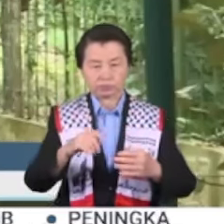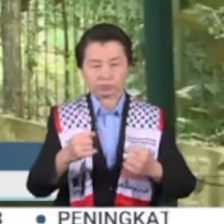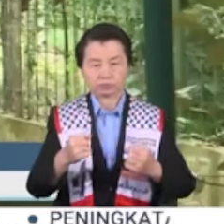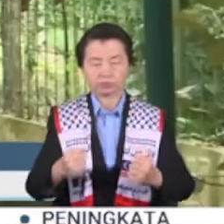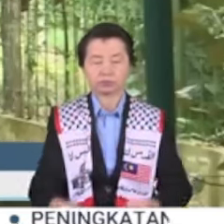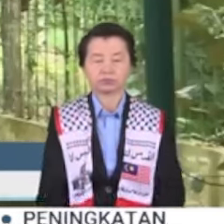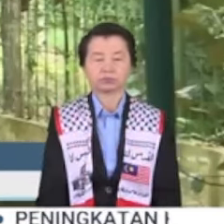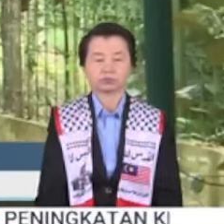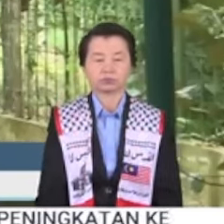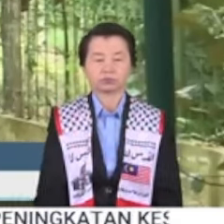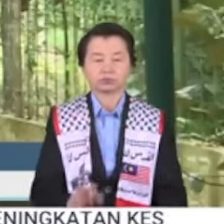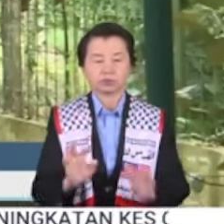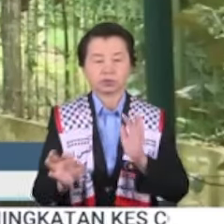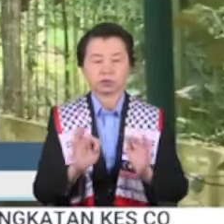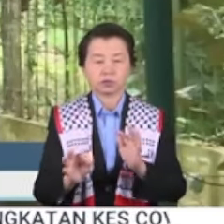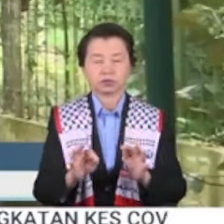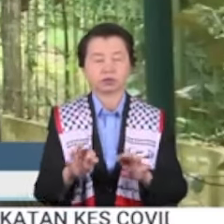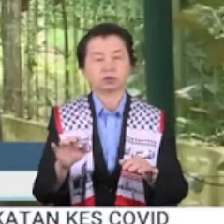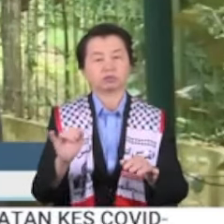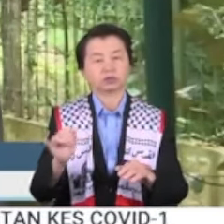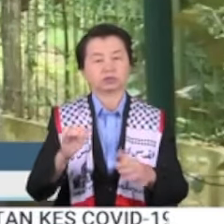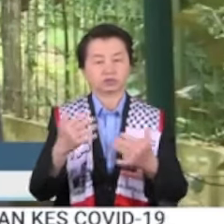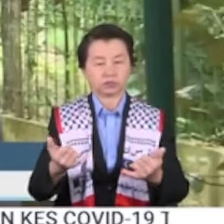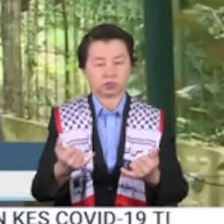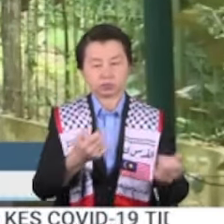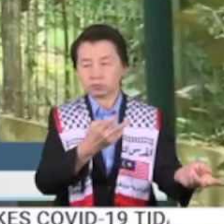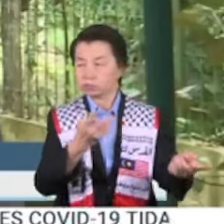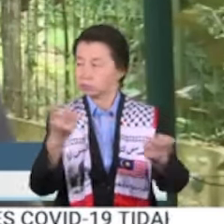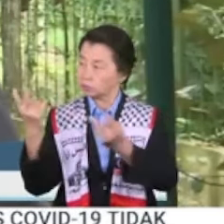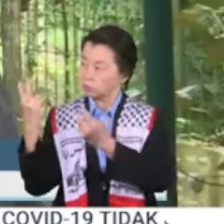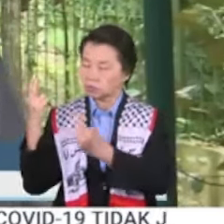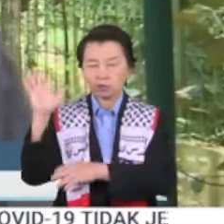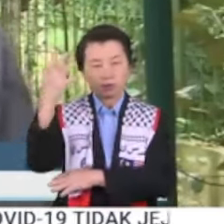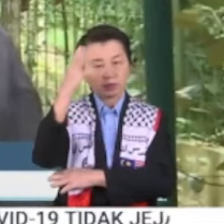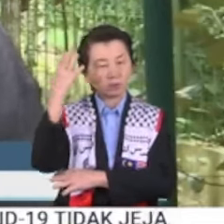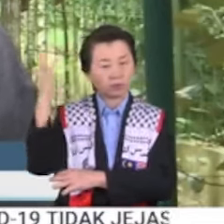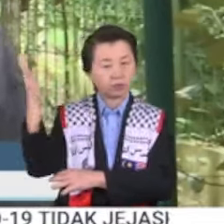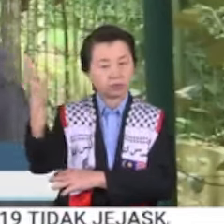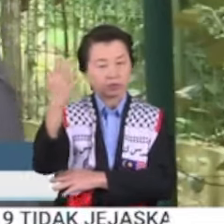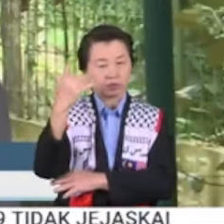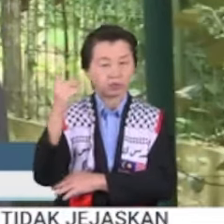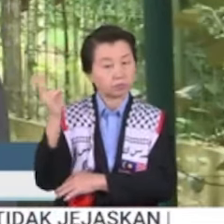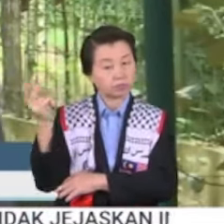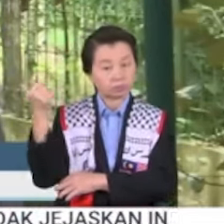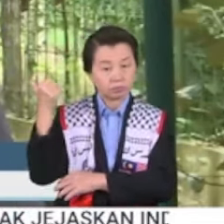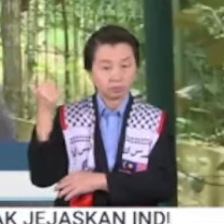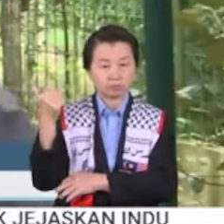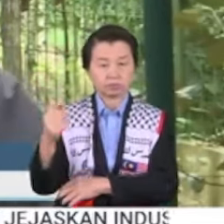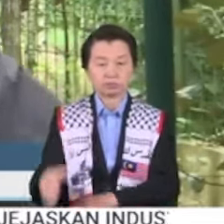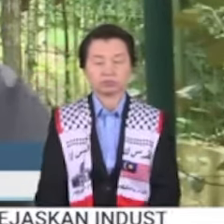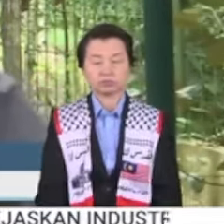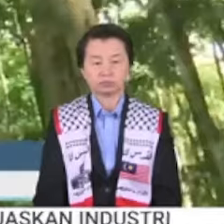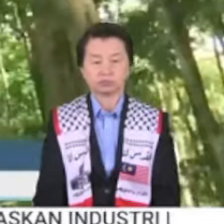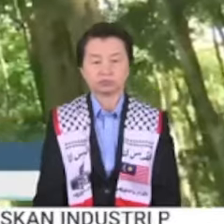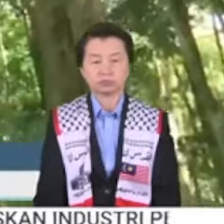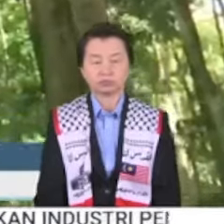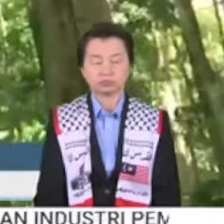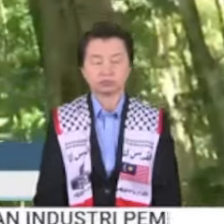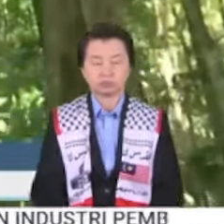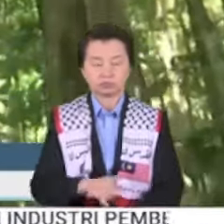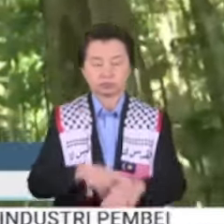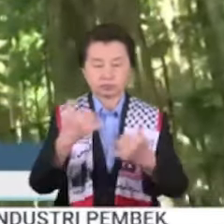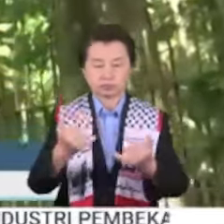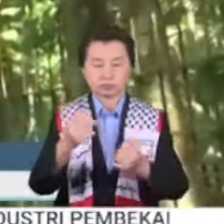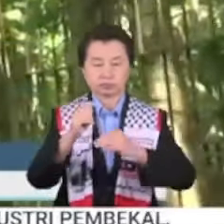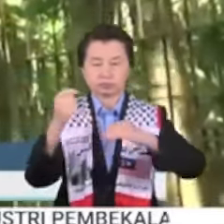lagi. Ya. Kalau macam sekarang ini pun boleh nampak sudah, tidak ada pokok-pokok yang buit-buit semua pun rata habis semua. Pada masa